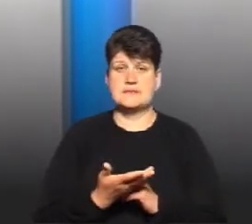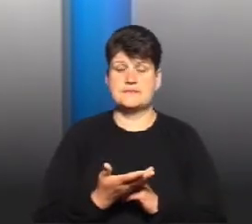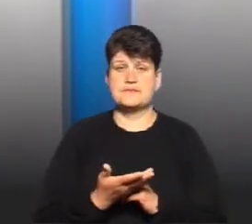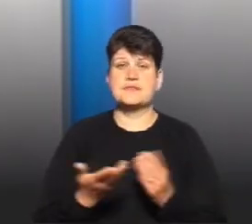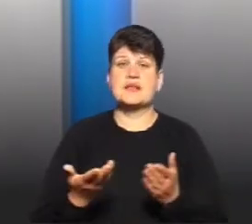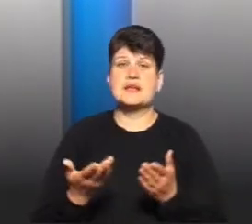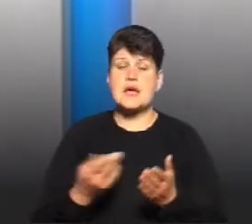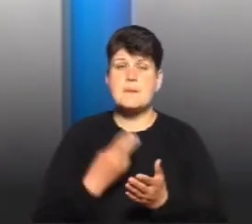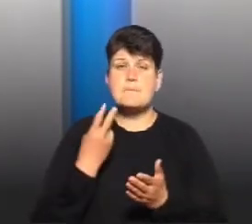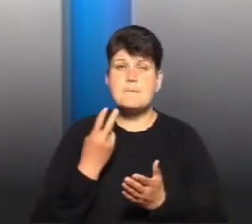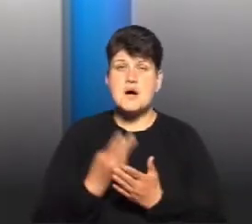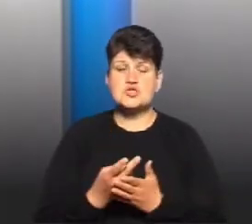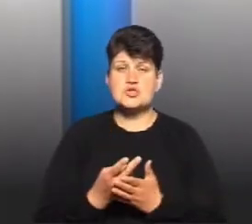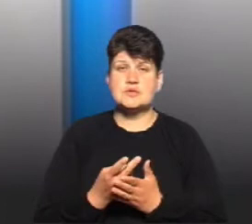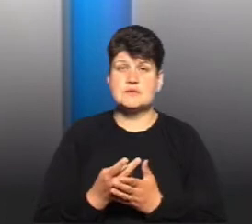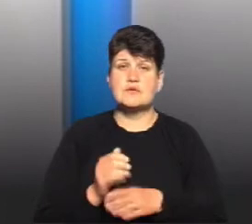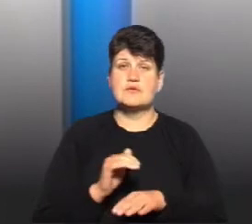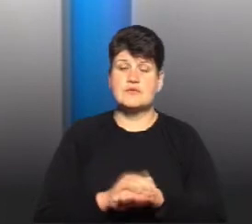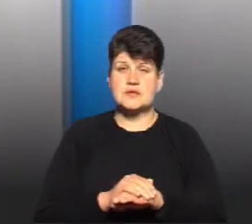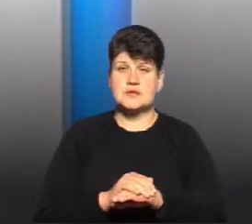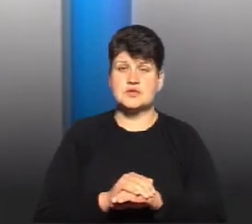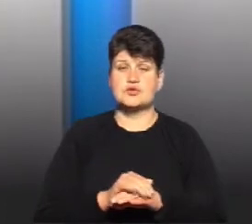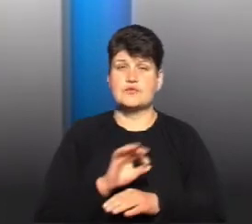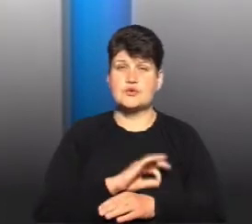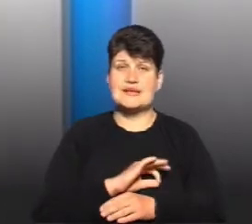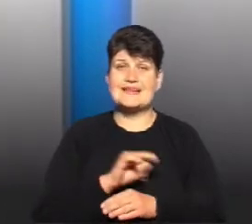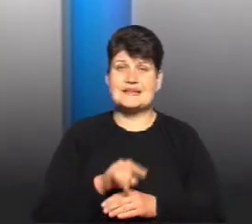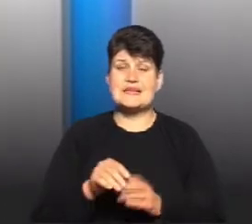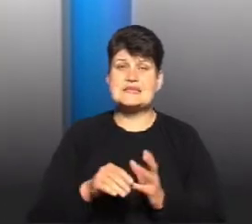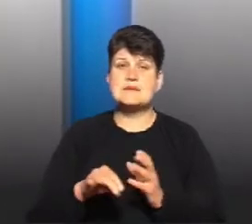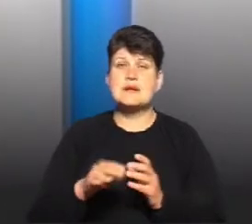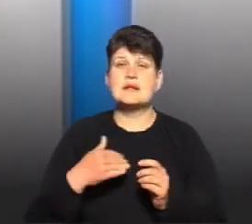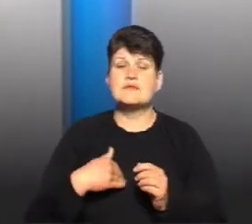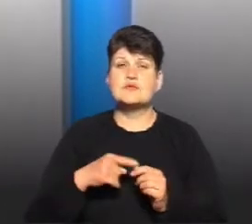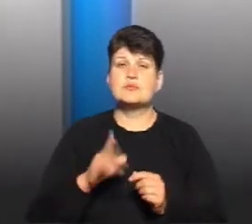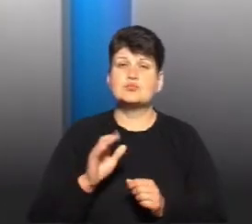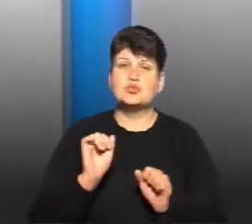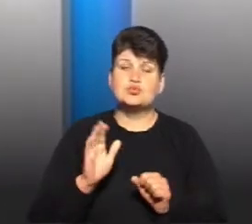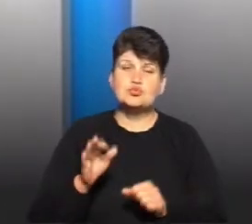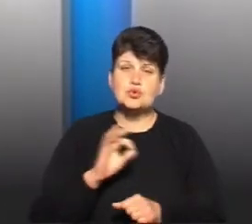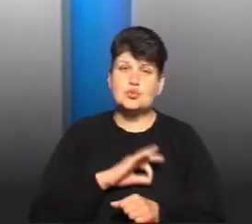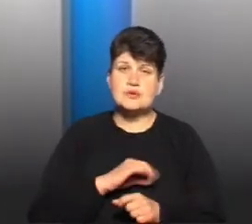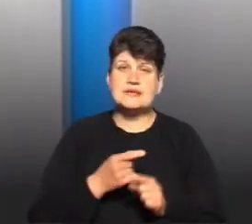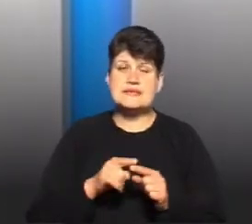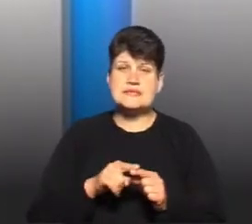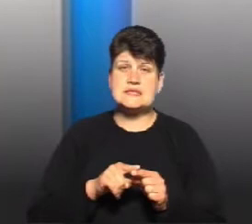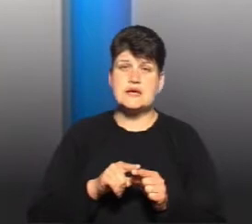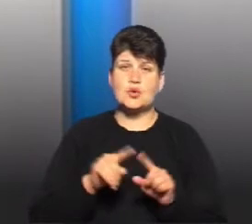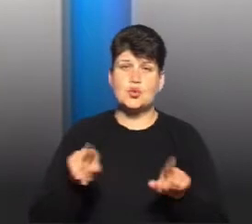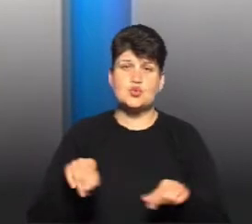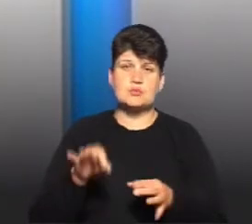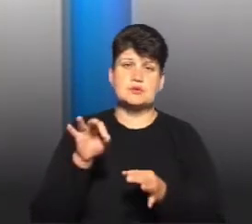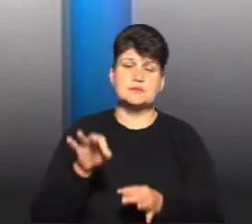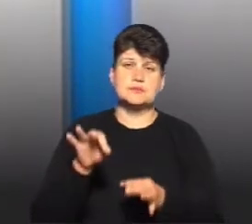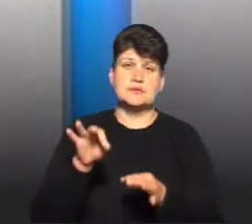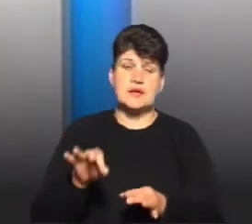бачення фактично просторове використання тих земель, для чого вони можуть бути корисними. Тому що цей кусок може 10 років стояти, не бути нікому корисним. А інша